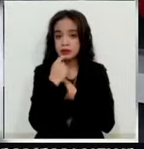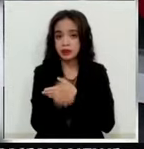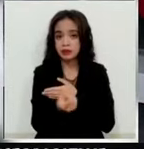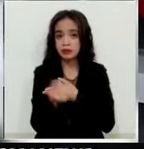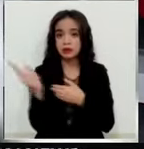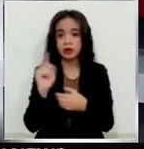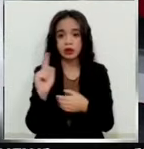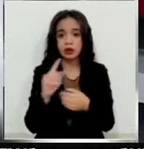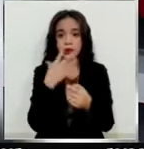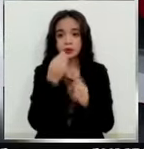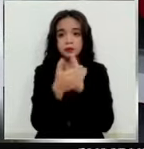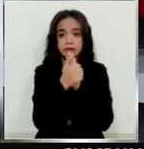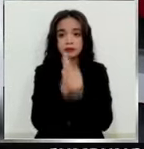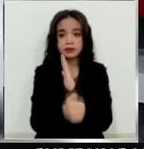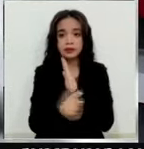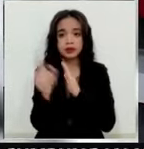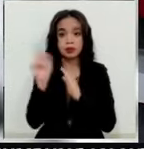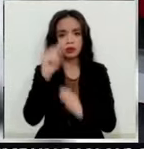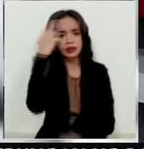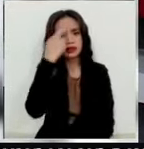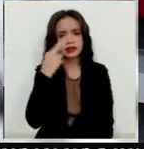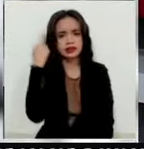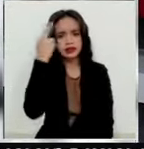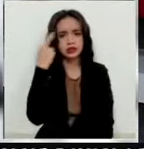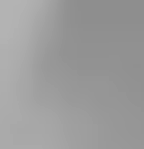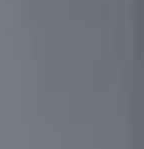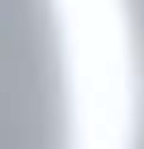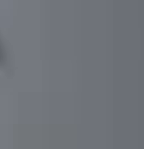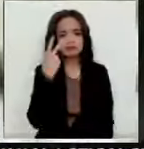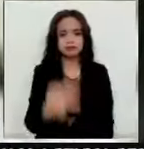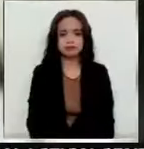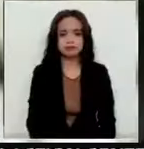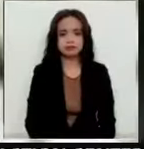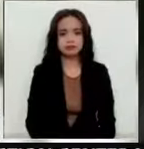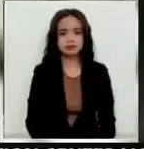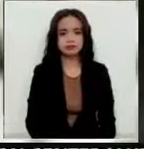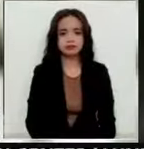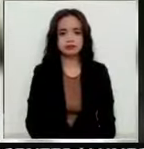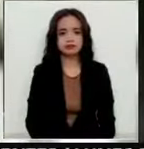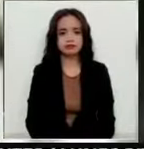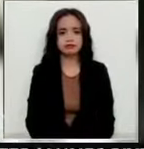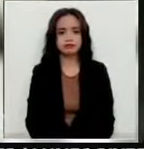eksperto. Ang dahilan sa pagtutok ni Ivan Mayrina.